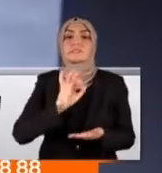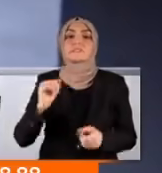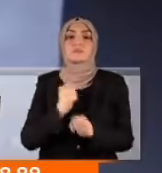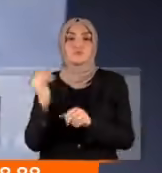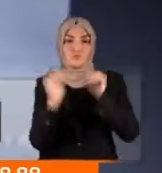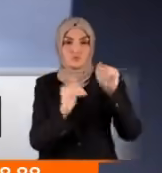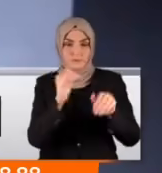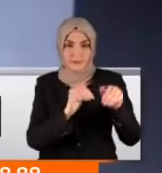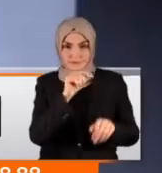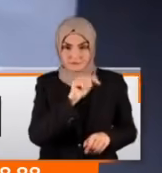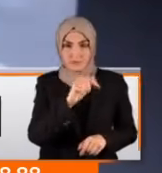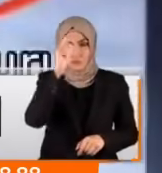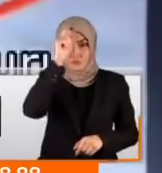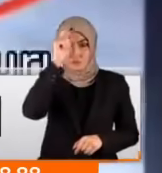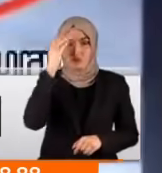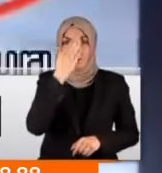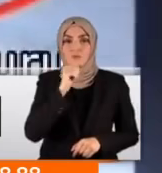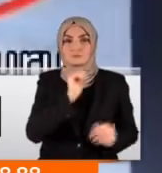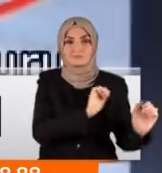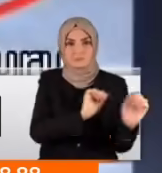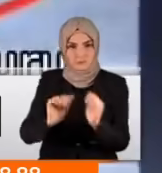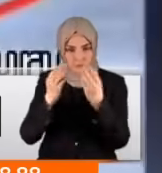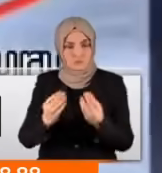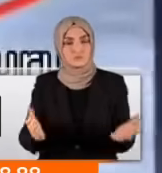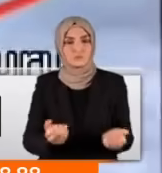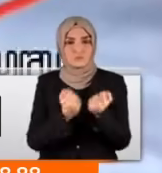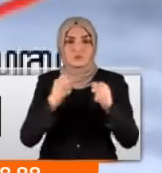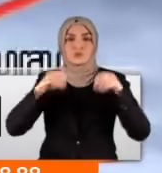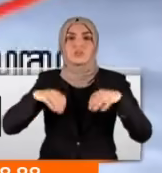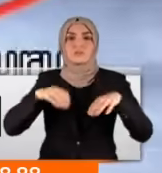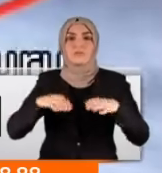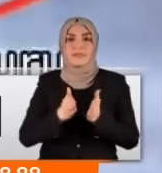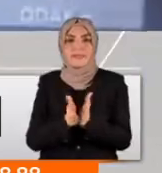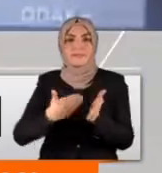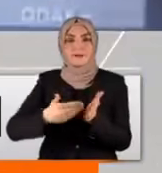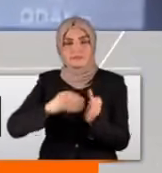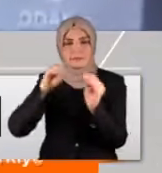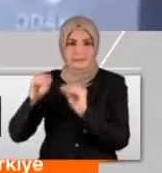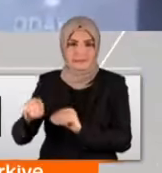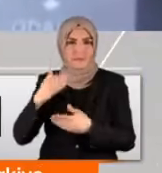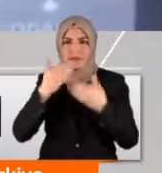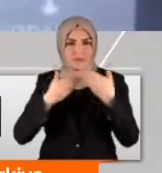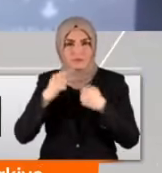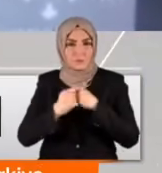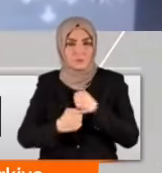karasularına itildi kurtarılarak Çeşme Limanı'na getirildi göçmenlerin anlattıkları korkunçtu